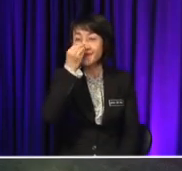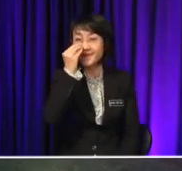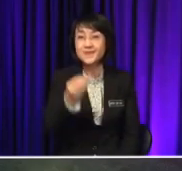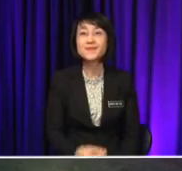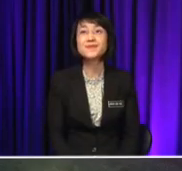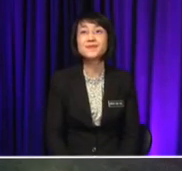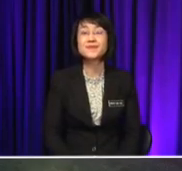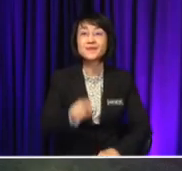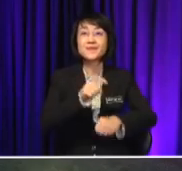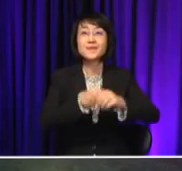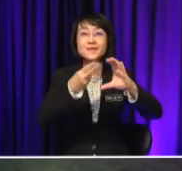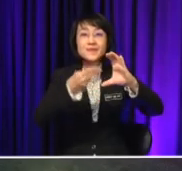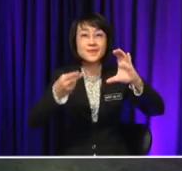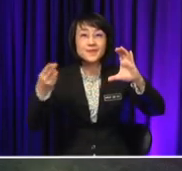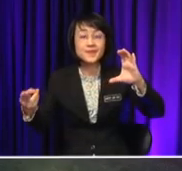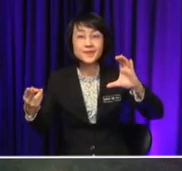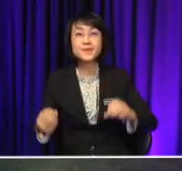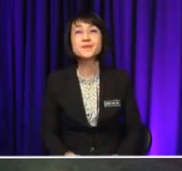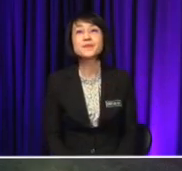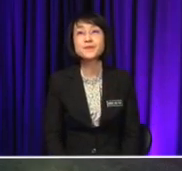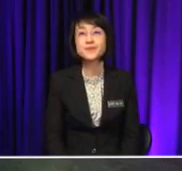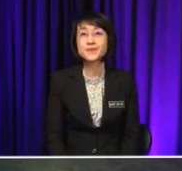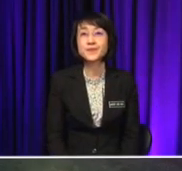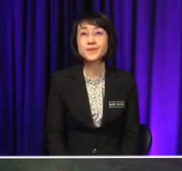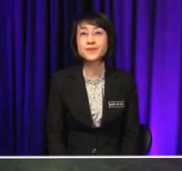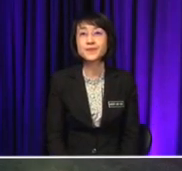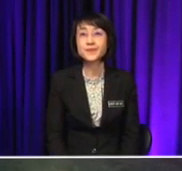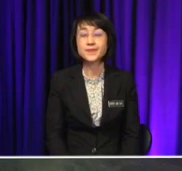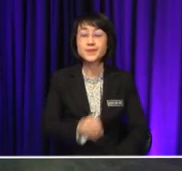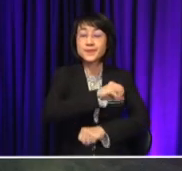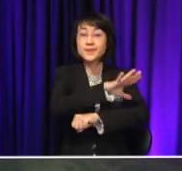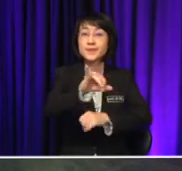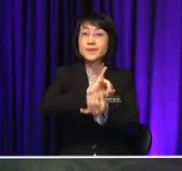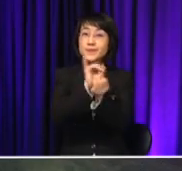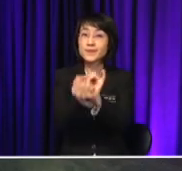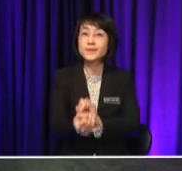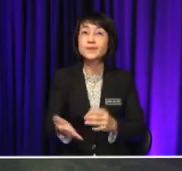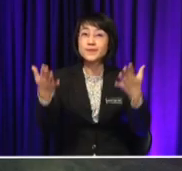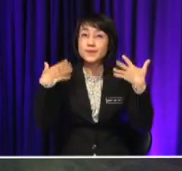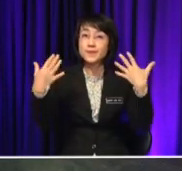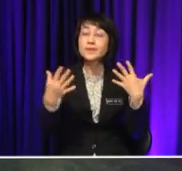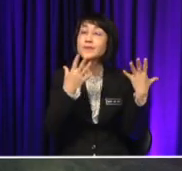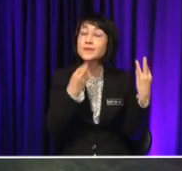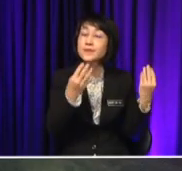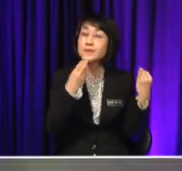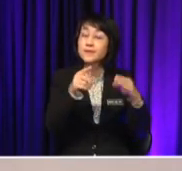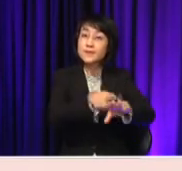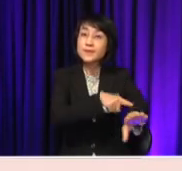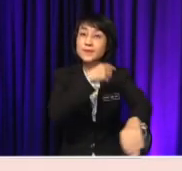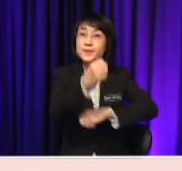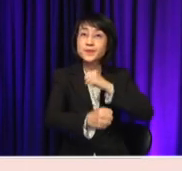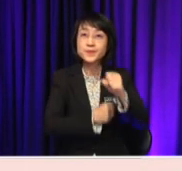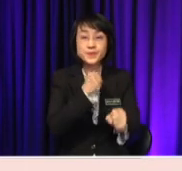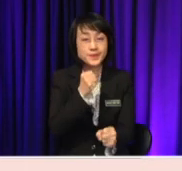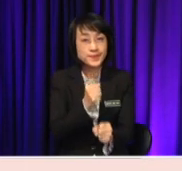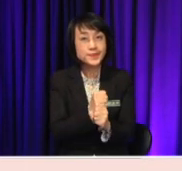itu adalah kegiatan ekonomi dipengaruhi oleh iklim panas dan lembab sepanjang tahun kegiatan pertanian dapat diusahakan